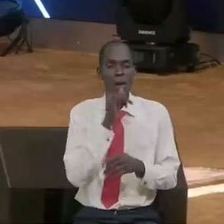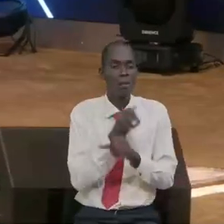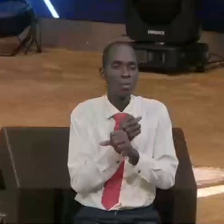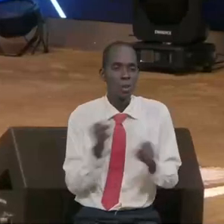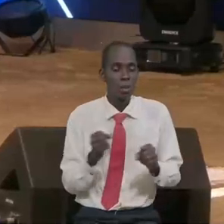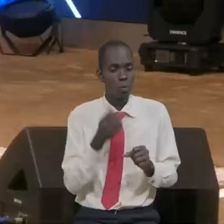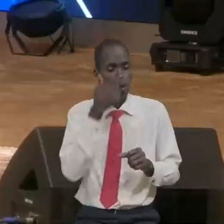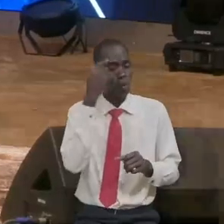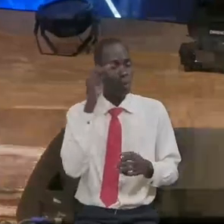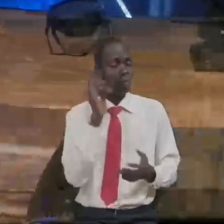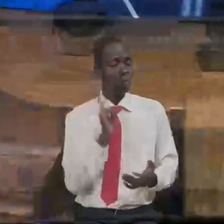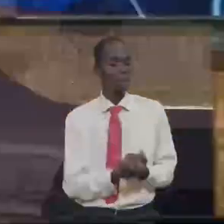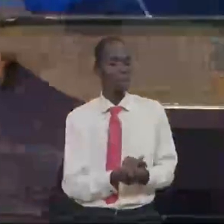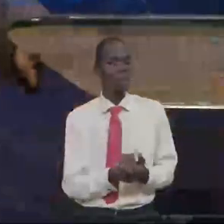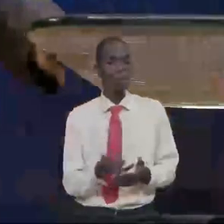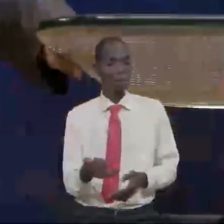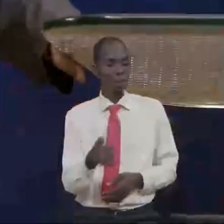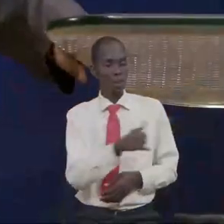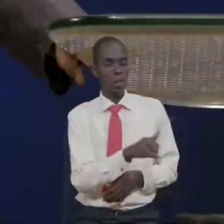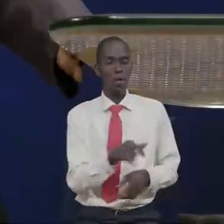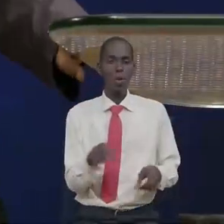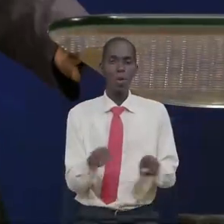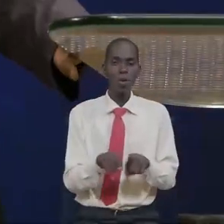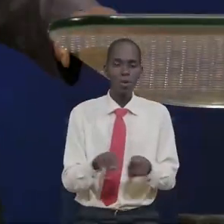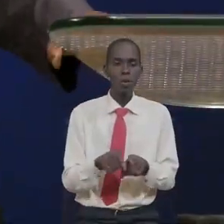eux aussi, comme Nebuchadnezzar,